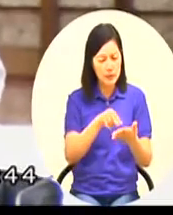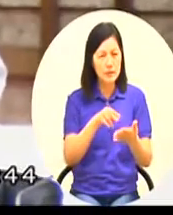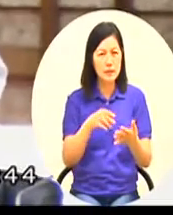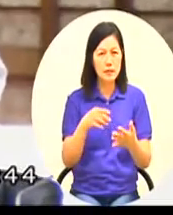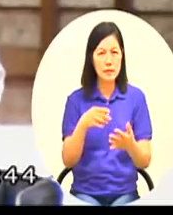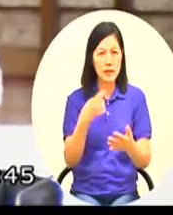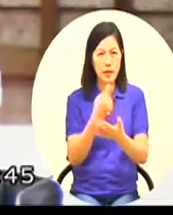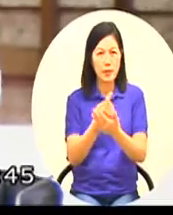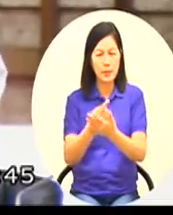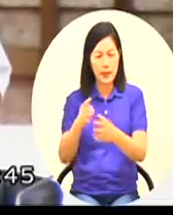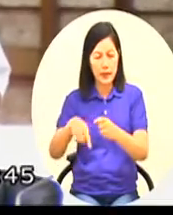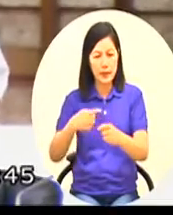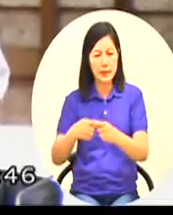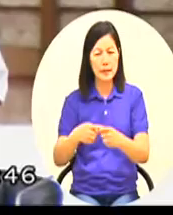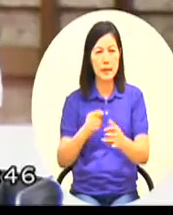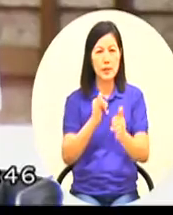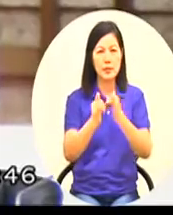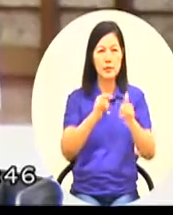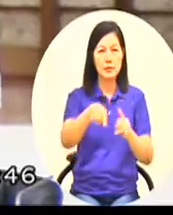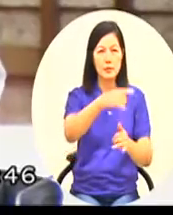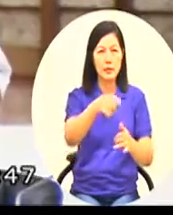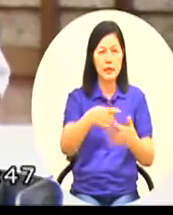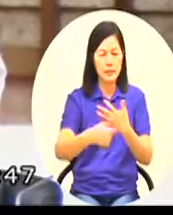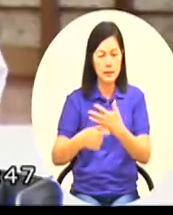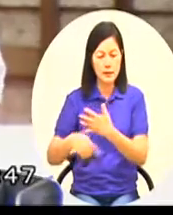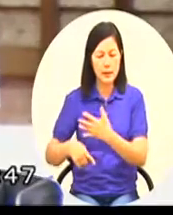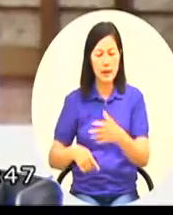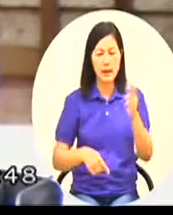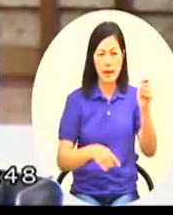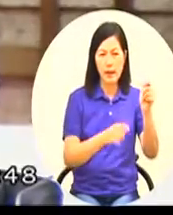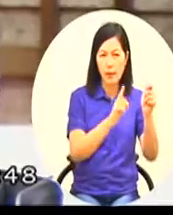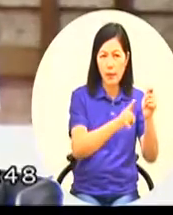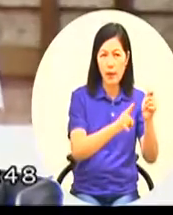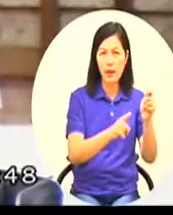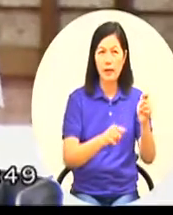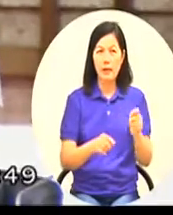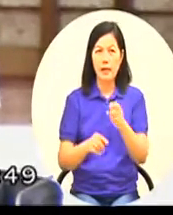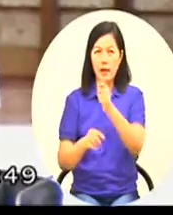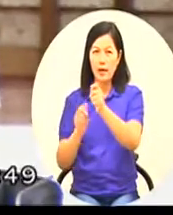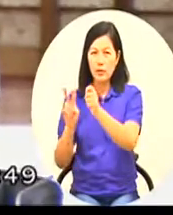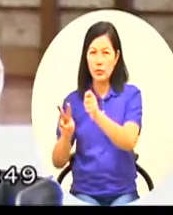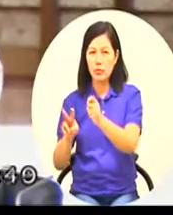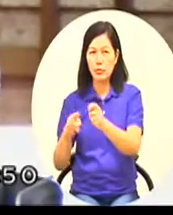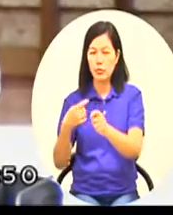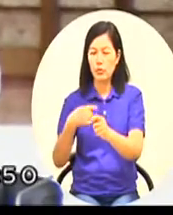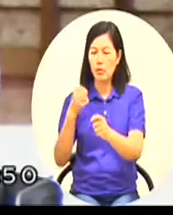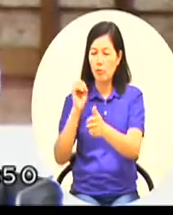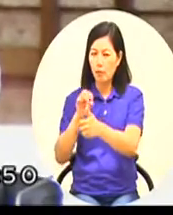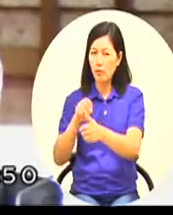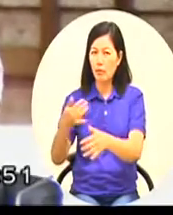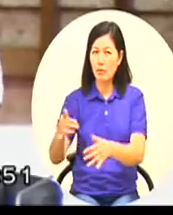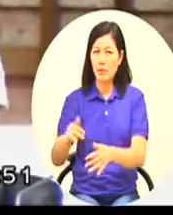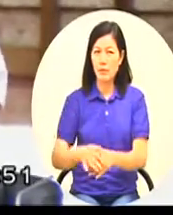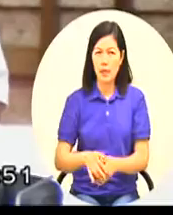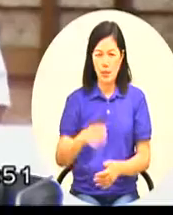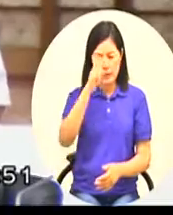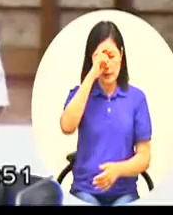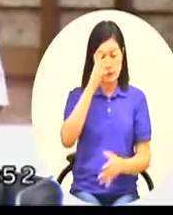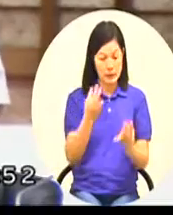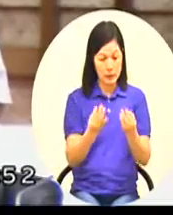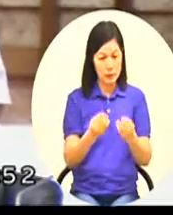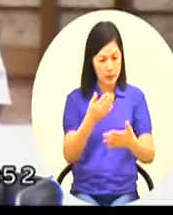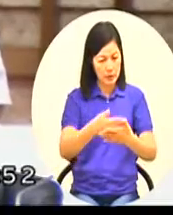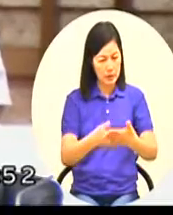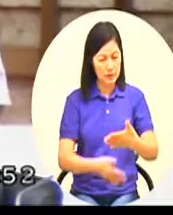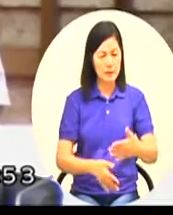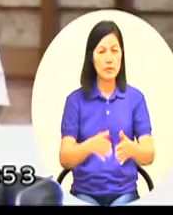市民所受伤，不，我刚才是讲 A1， 我还没有讲 A2 这些之类的，我希望这个数字还可以再下